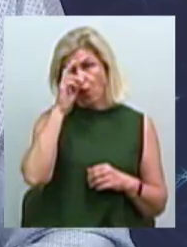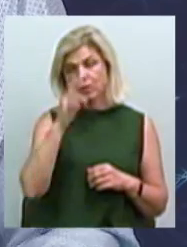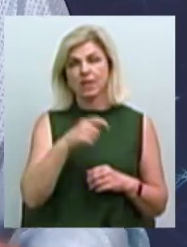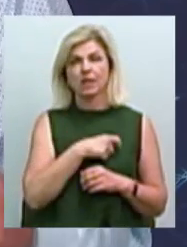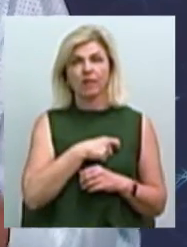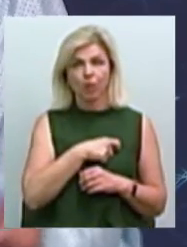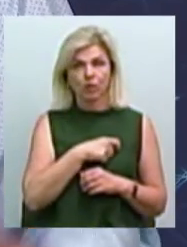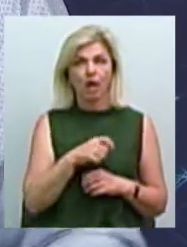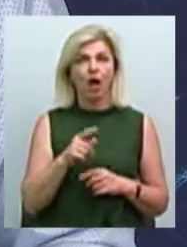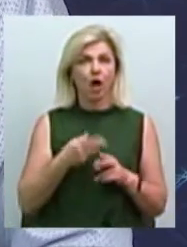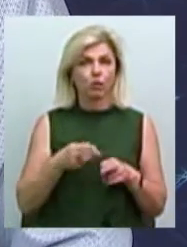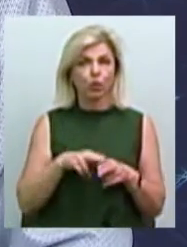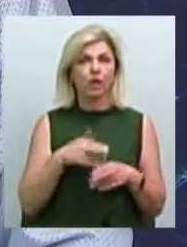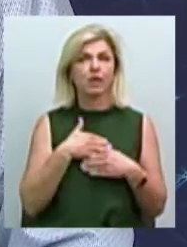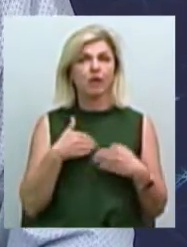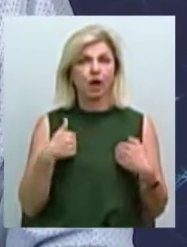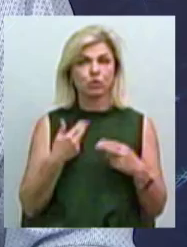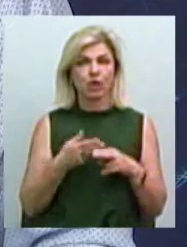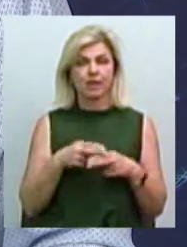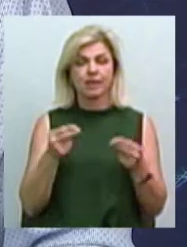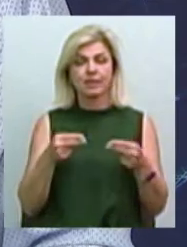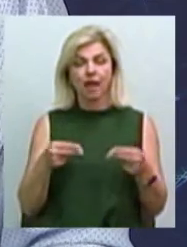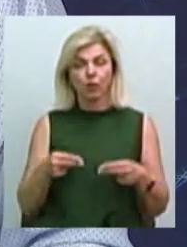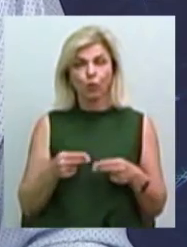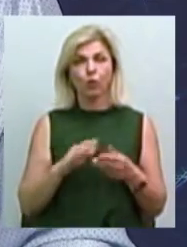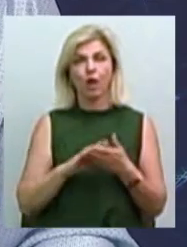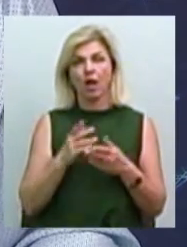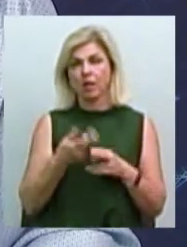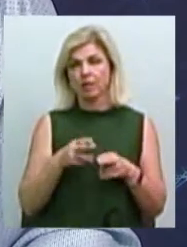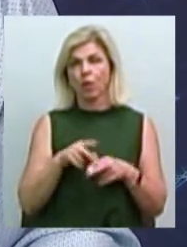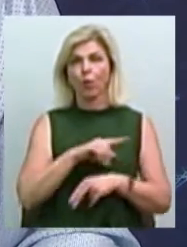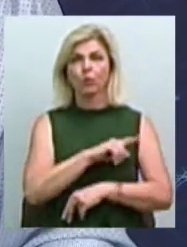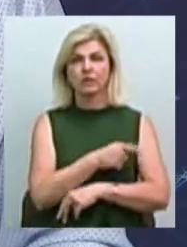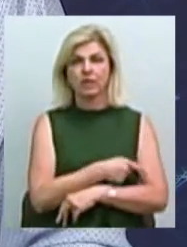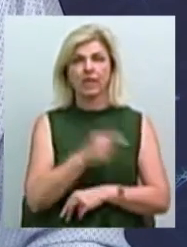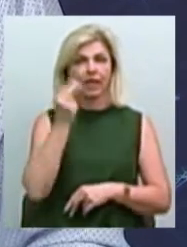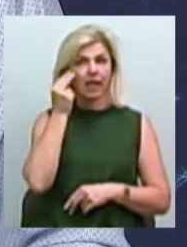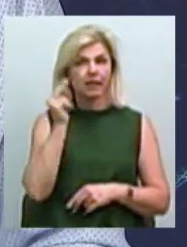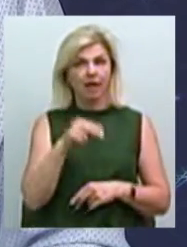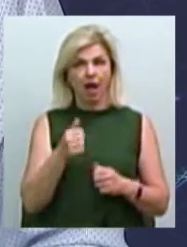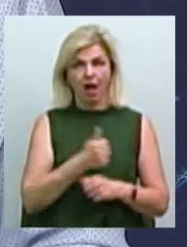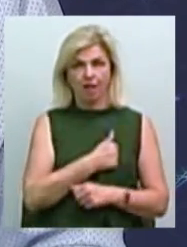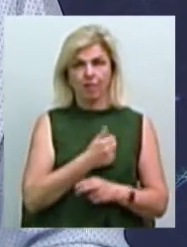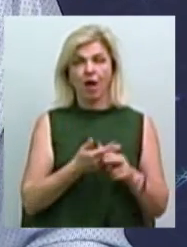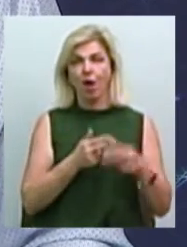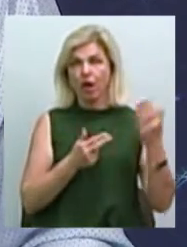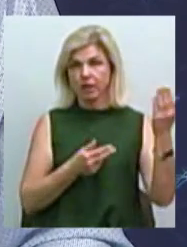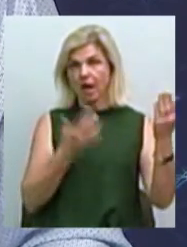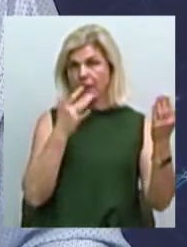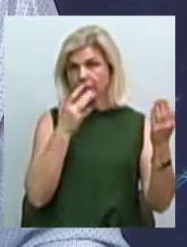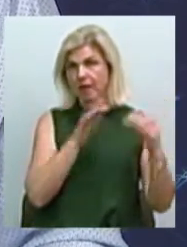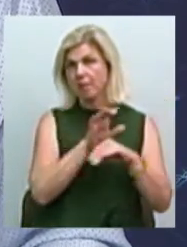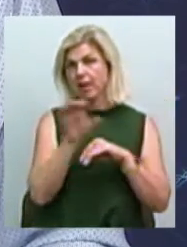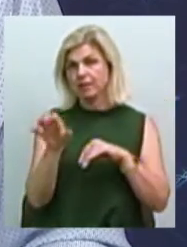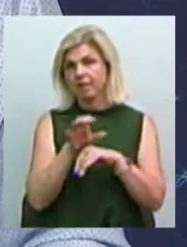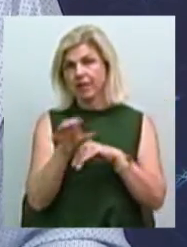не захотел эту сделку, потому что якобы это усилит китайскую армию, которой они же, американцы, поставляют